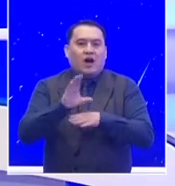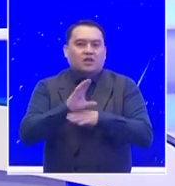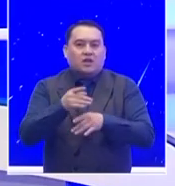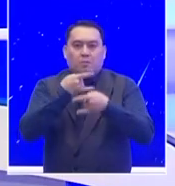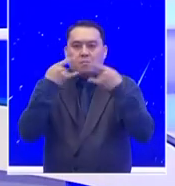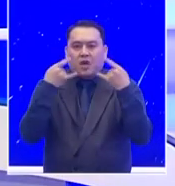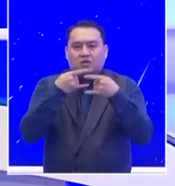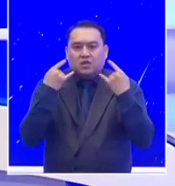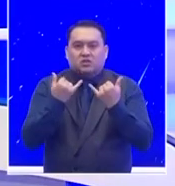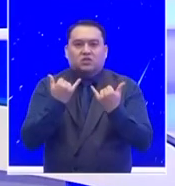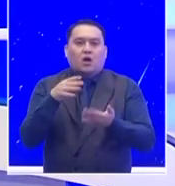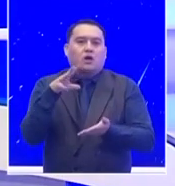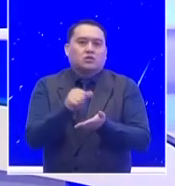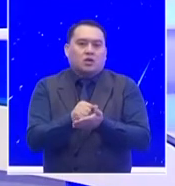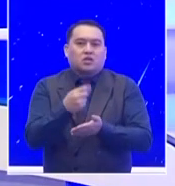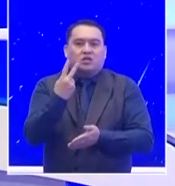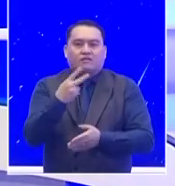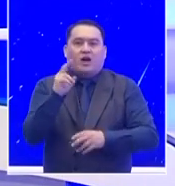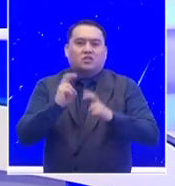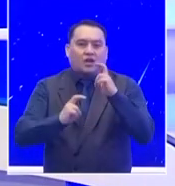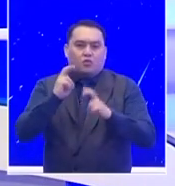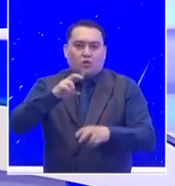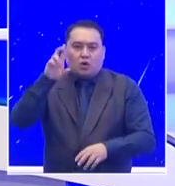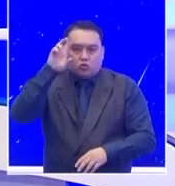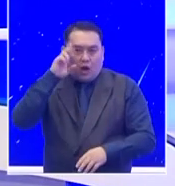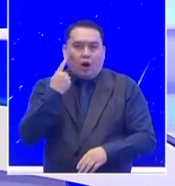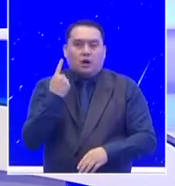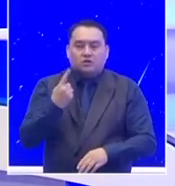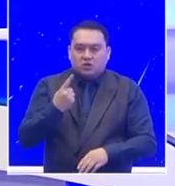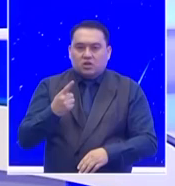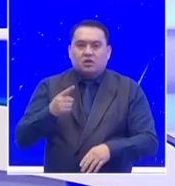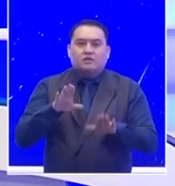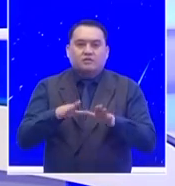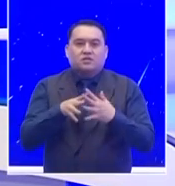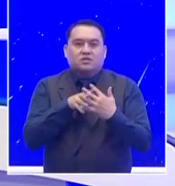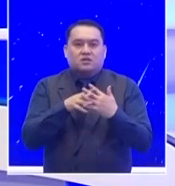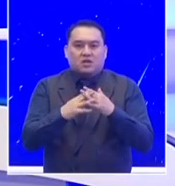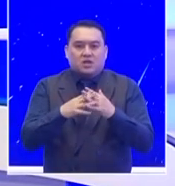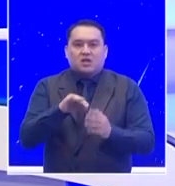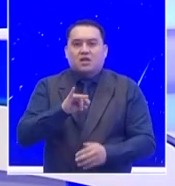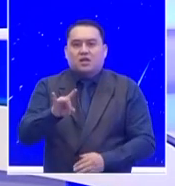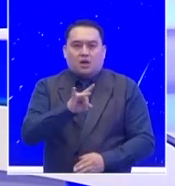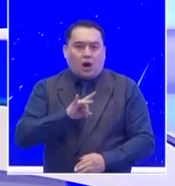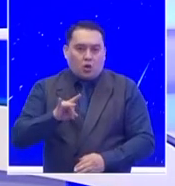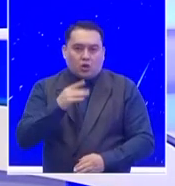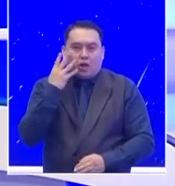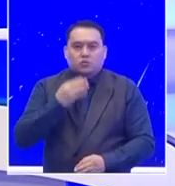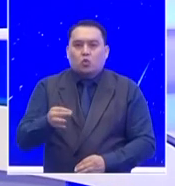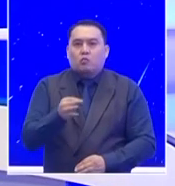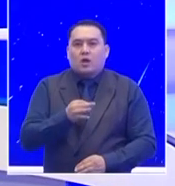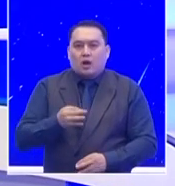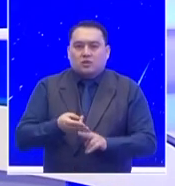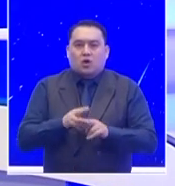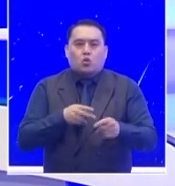востребованного медпрепарата занимаются всего 2 завода в стране. Один из них находится в селе Антымак Илийского района Алматинской